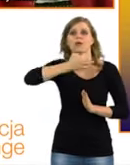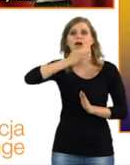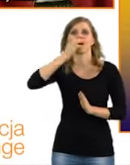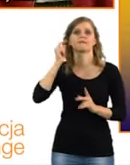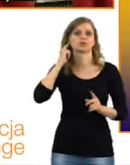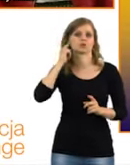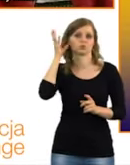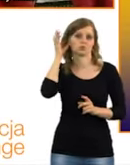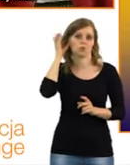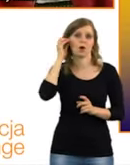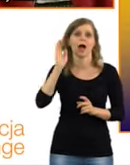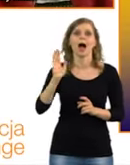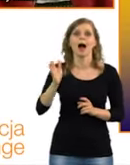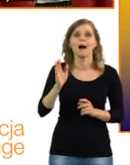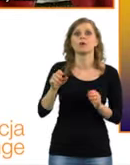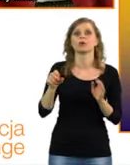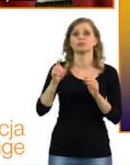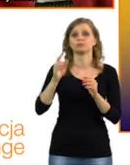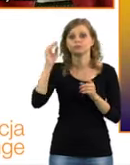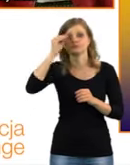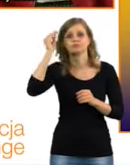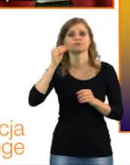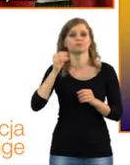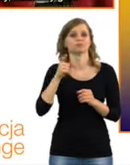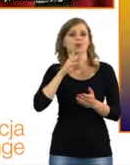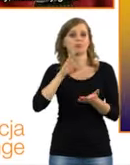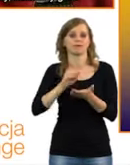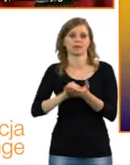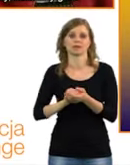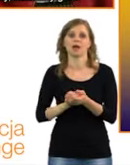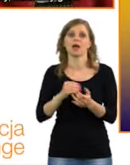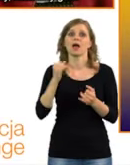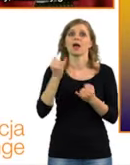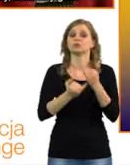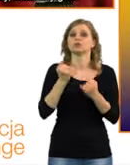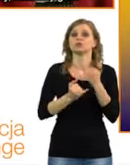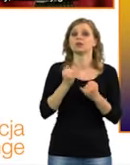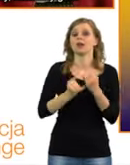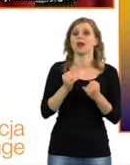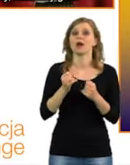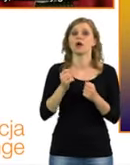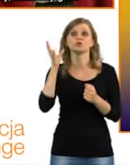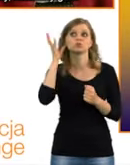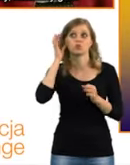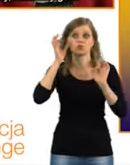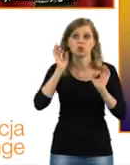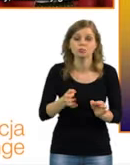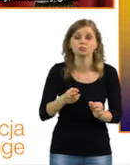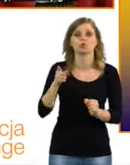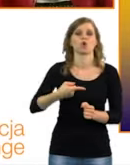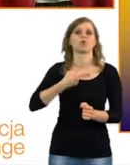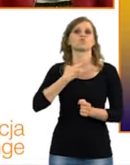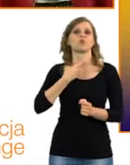słuchu, a następnie do fonacji, gdyż dobry słuch to dobrze ustawiony, naturalny głos.